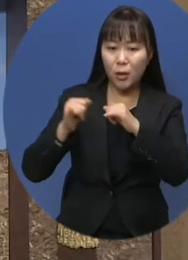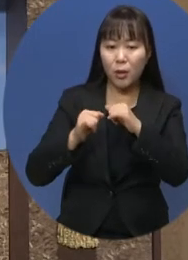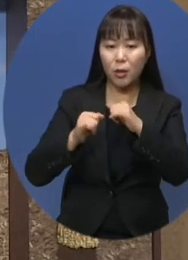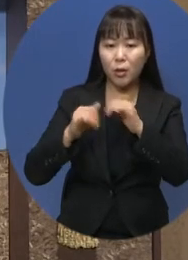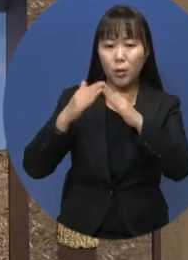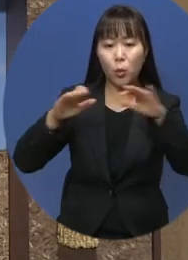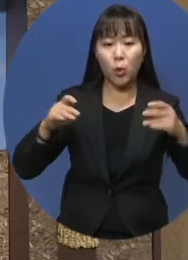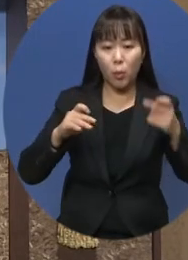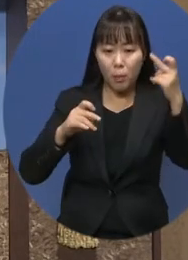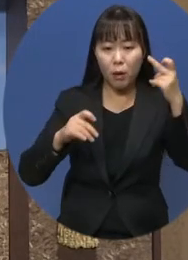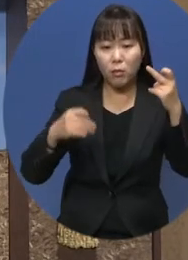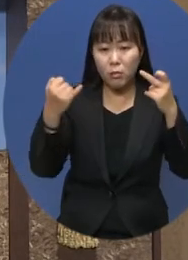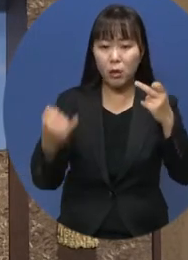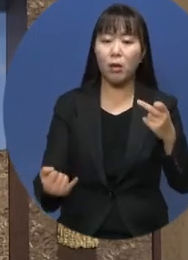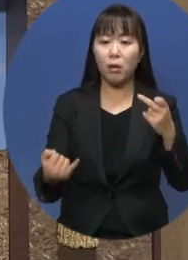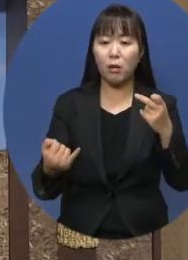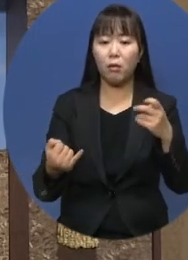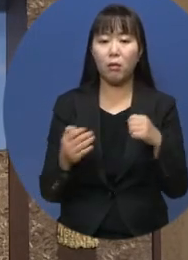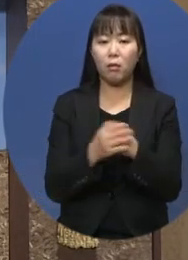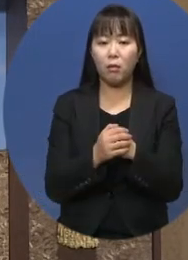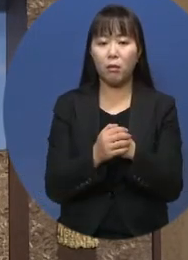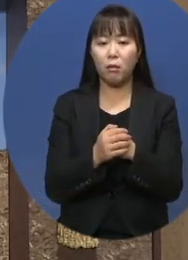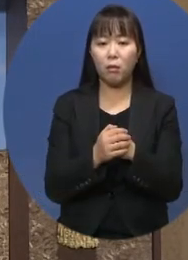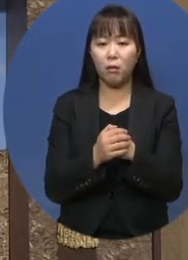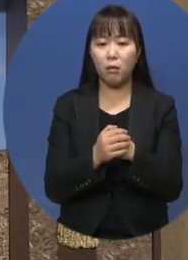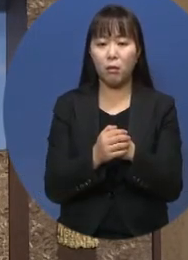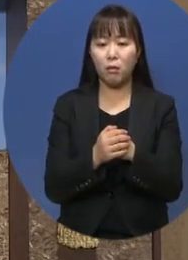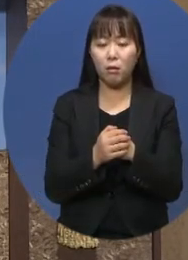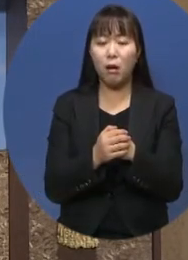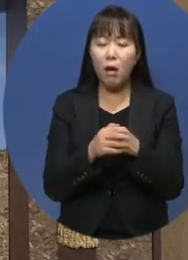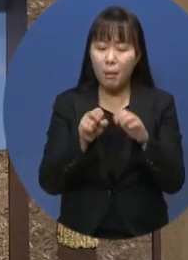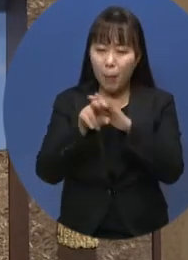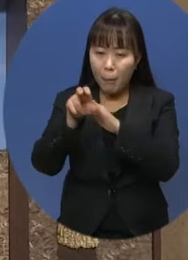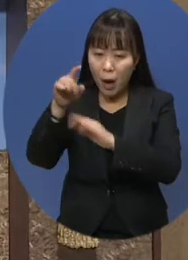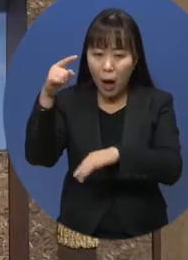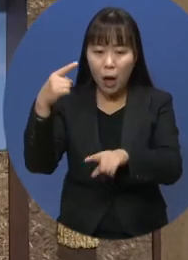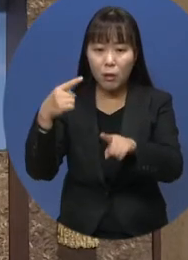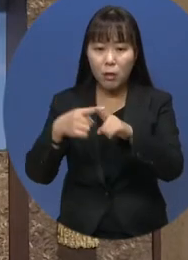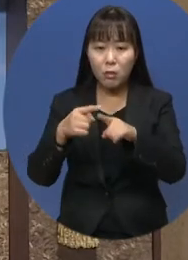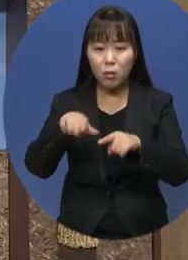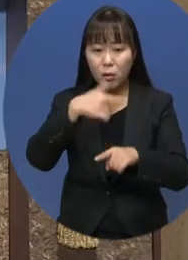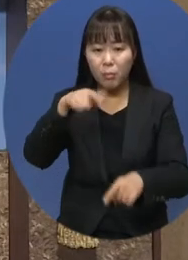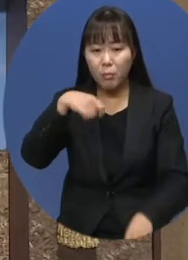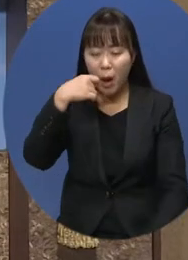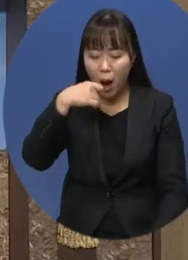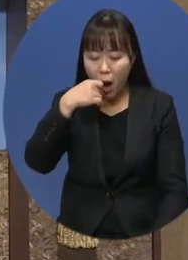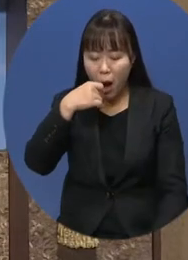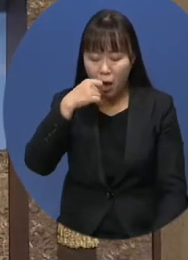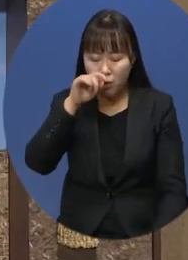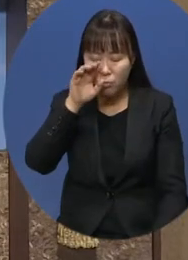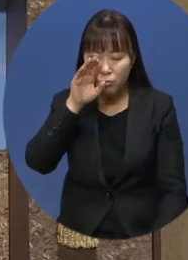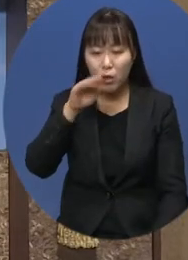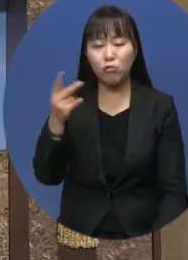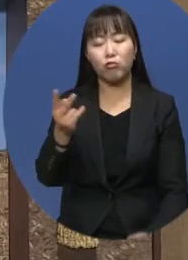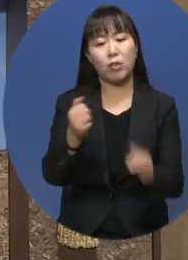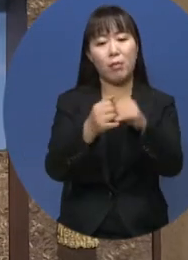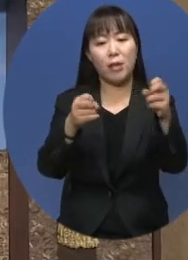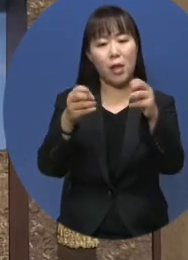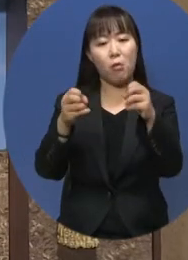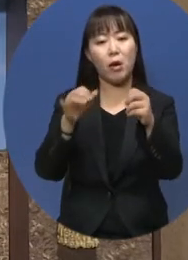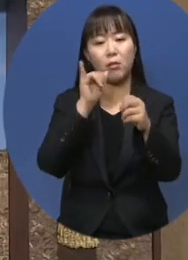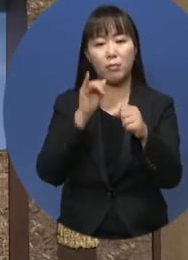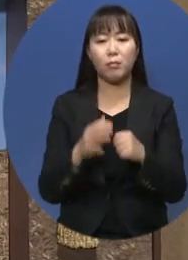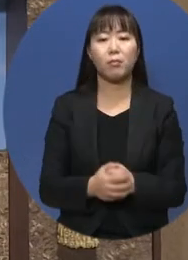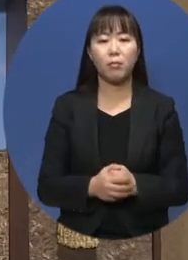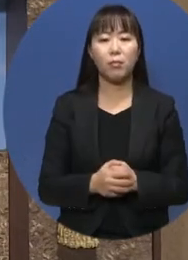동네 오빠 여동생 이 전쟁 핏 앉기를 하다가 저녁 식사를 아브라 한 다음에 둘이 나눈 대화가 이런